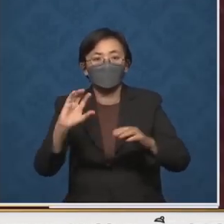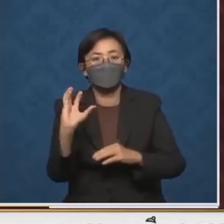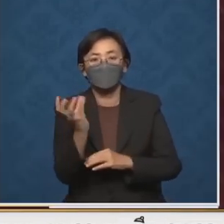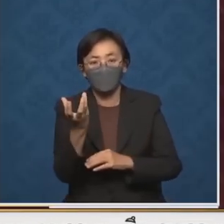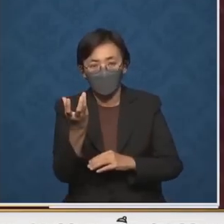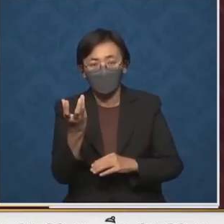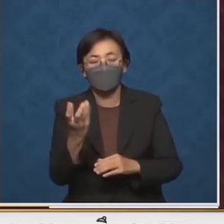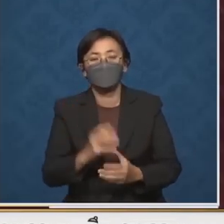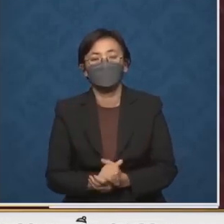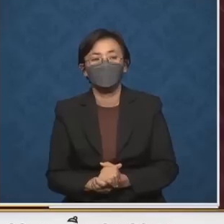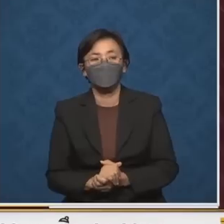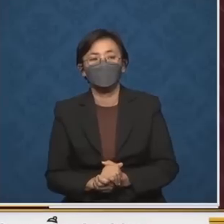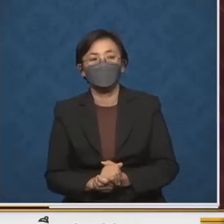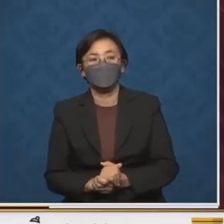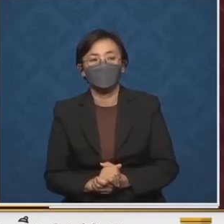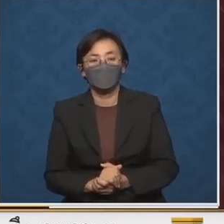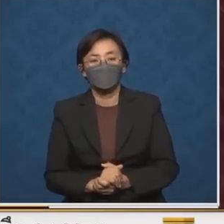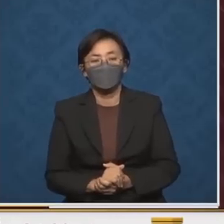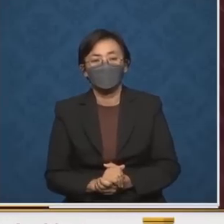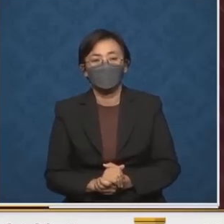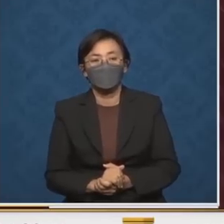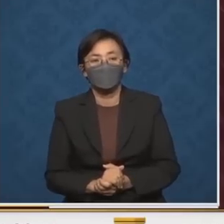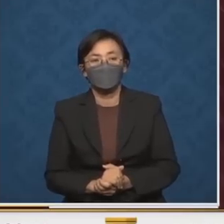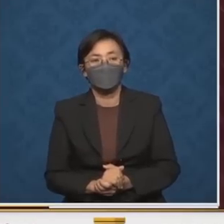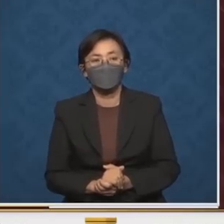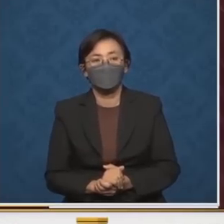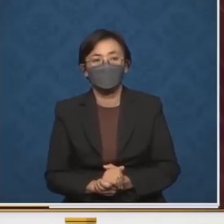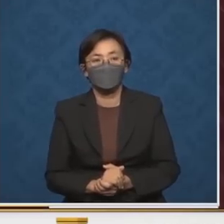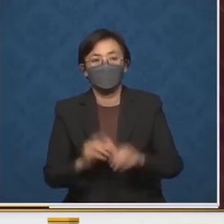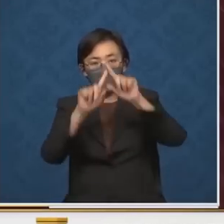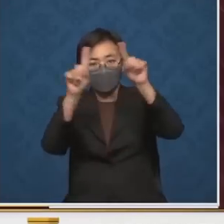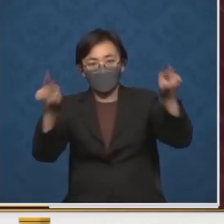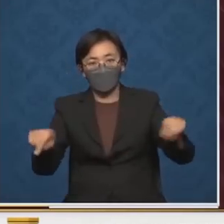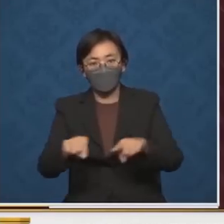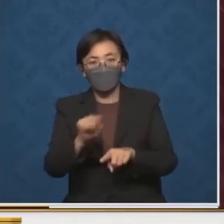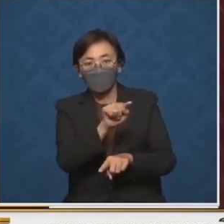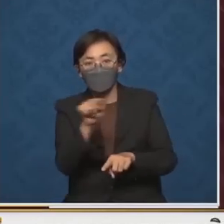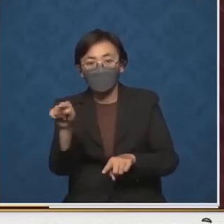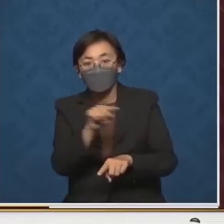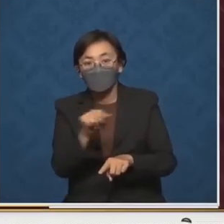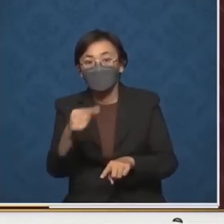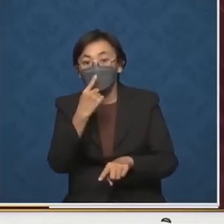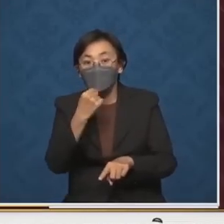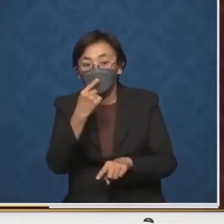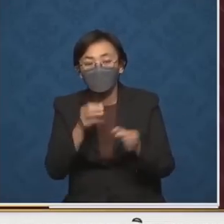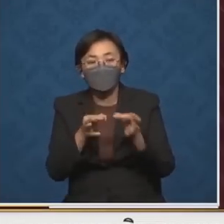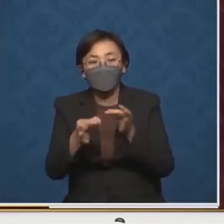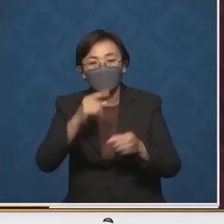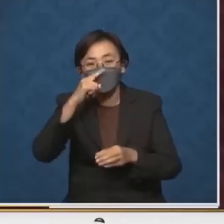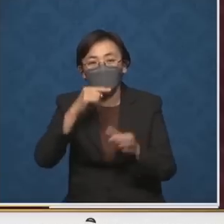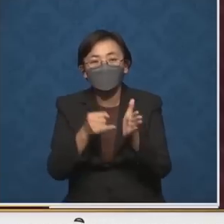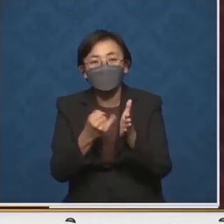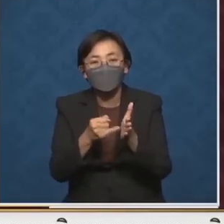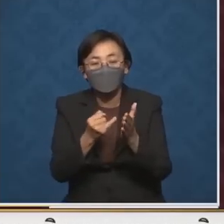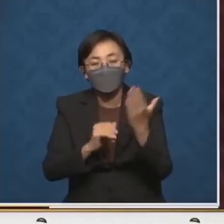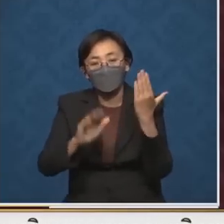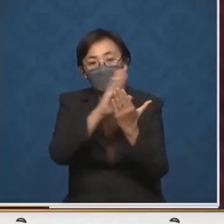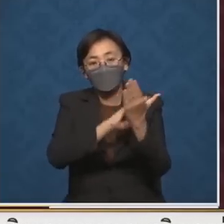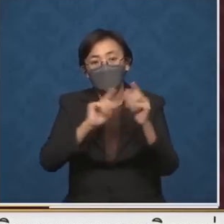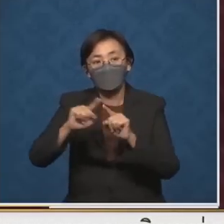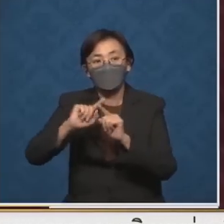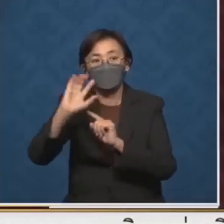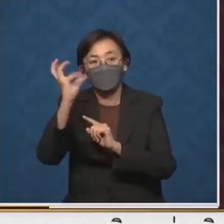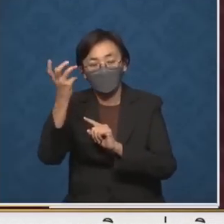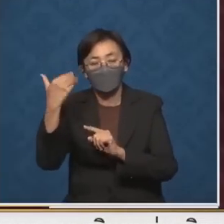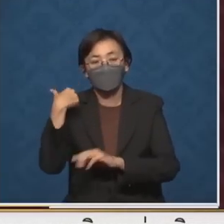เขาบอกว่า ท่านขีดเส้นใต้ข้างล่าง ผมจะแรเป็ไทยแบภาสาง่ ครับเขาบอก ประเทศในโลกมีอยู่